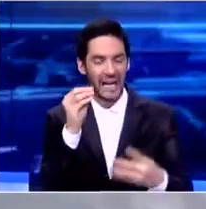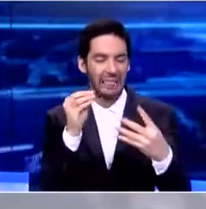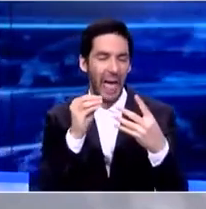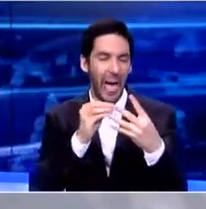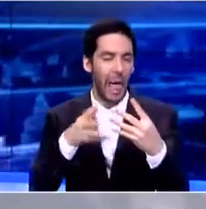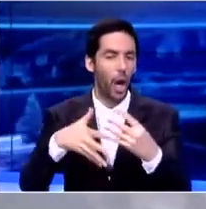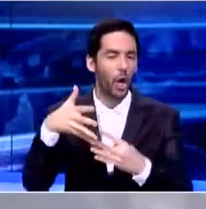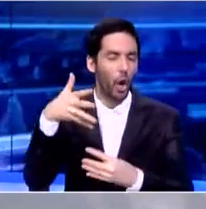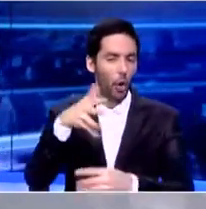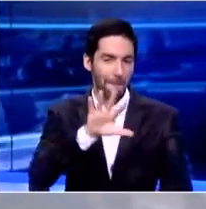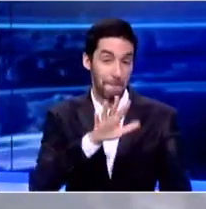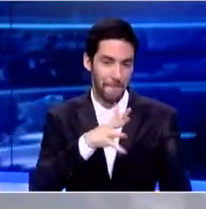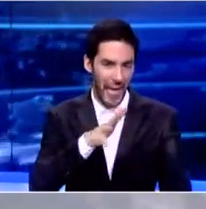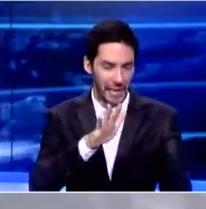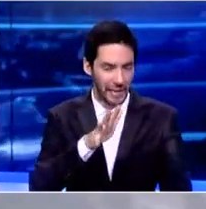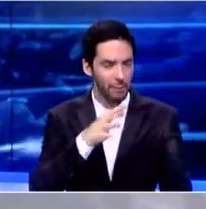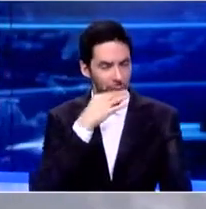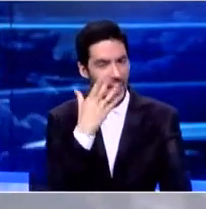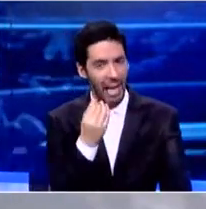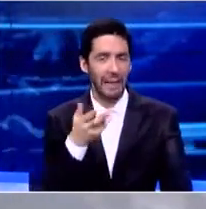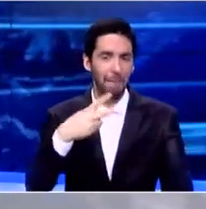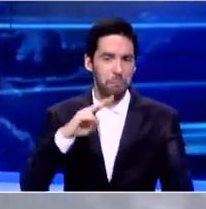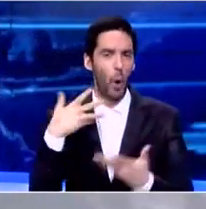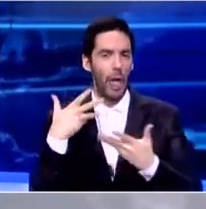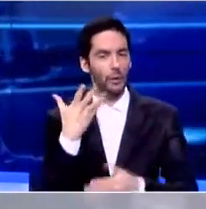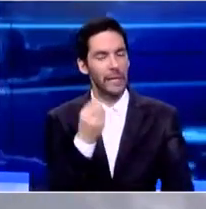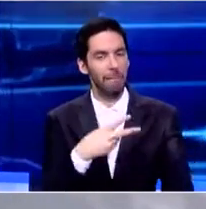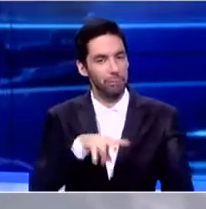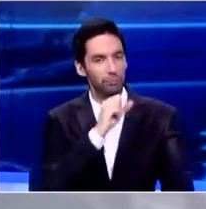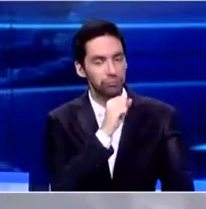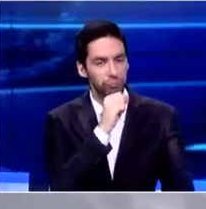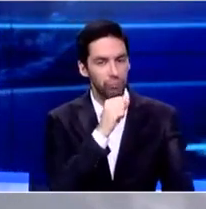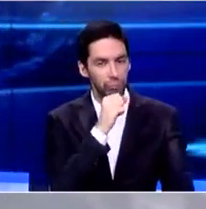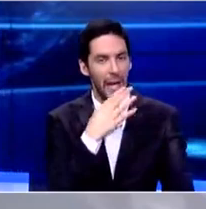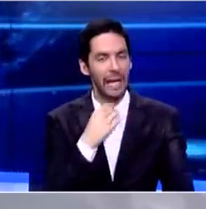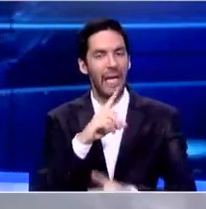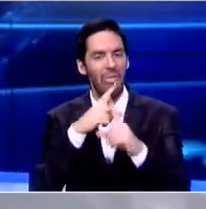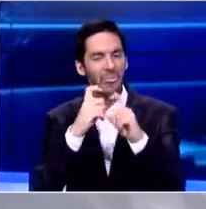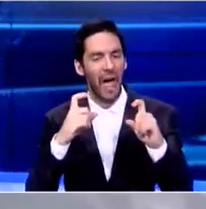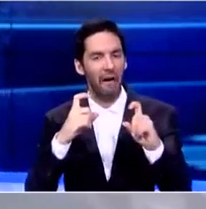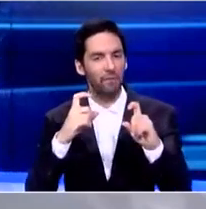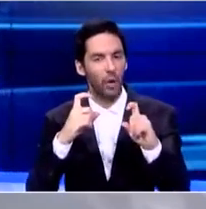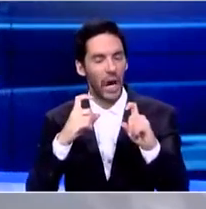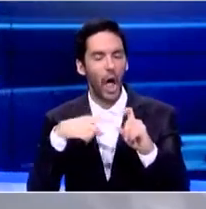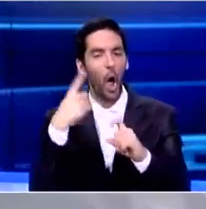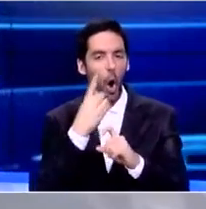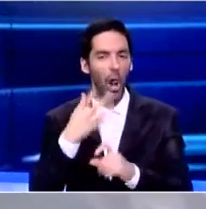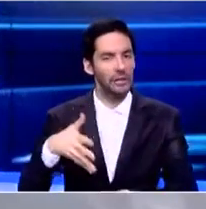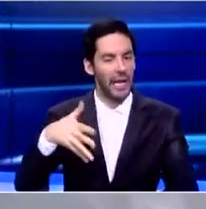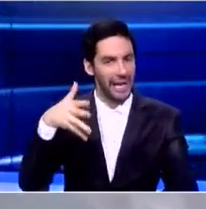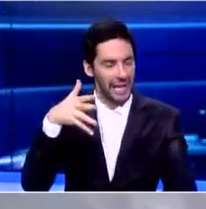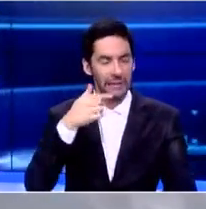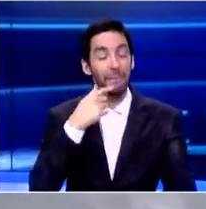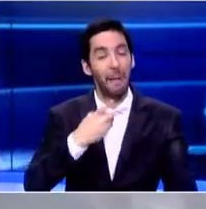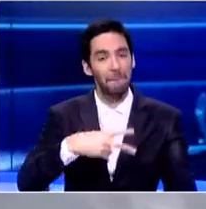χρόνια και βλέπουμε μία έτσι κατανομή σε όλες τις ηλικιακές ομάδες. Περισσότερο στις